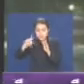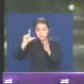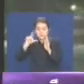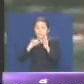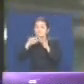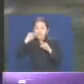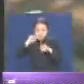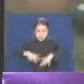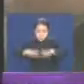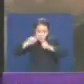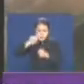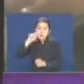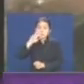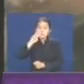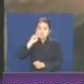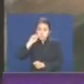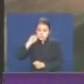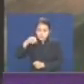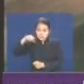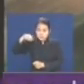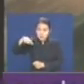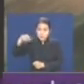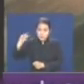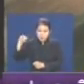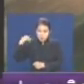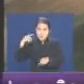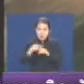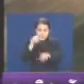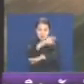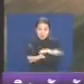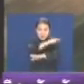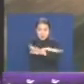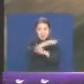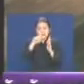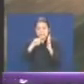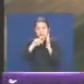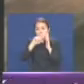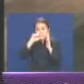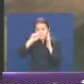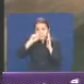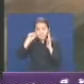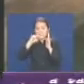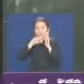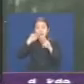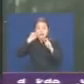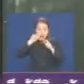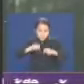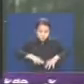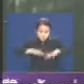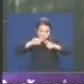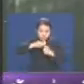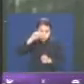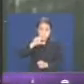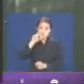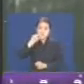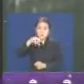ตรถนนพหลโยธินขาเข้าและขาออกตั้งแต่แยกเกษตรถึงแยกเสนานิคมระดับน้ำอยู่ที่30เซนติเมตรรวมทั้งนวมินขาเข้